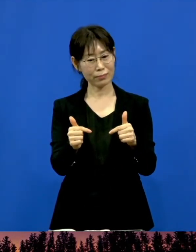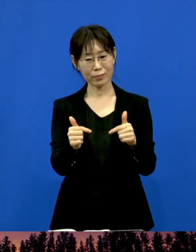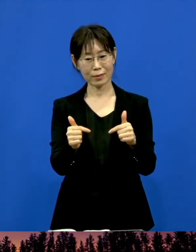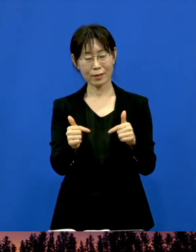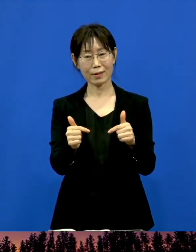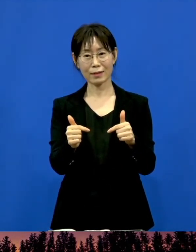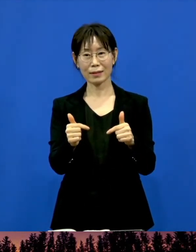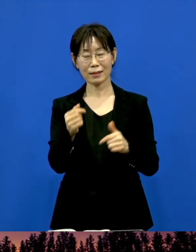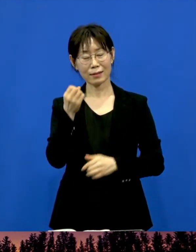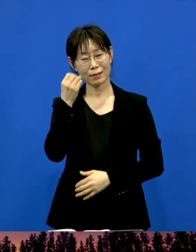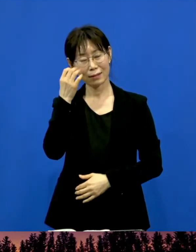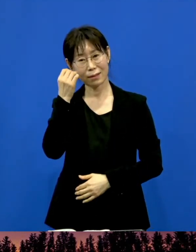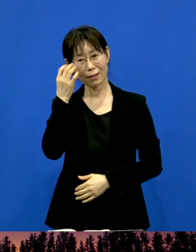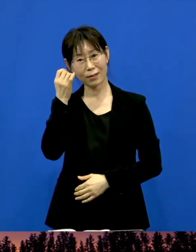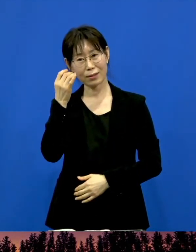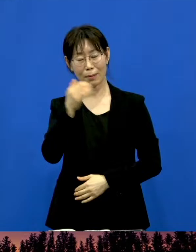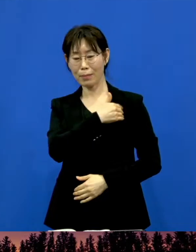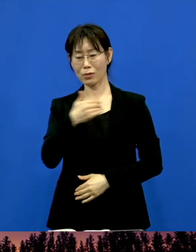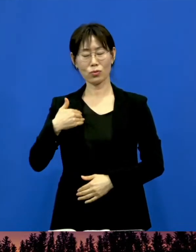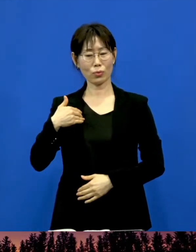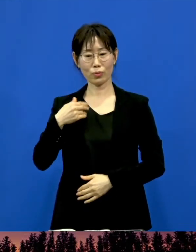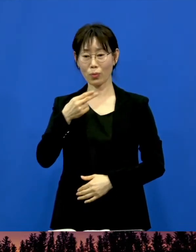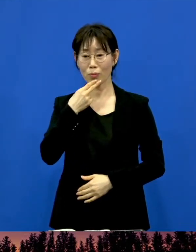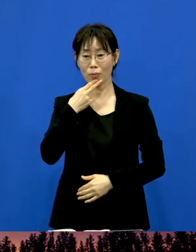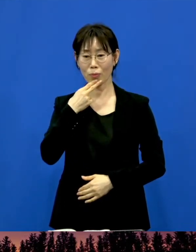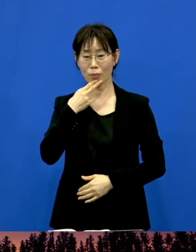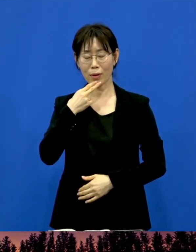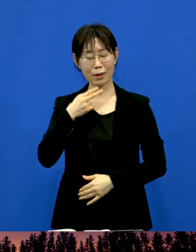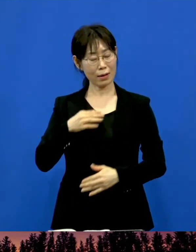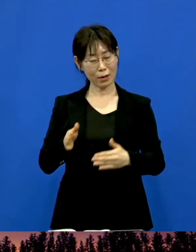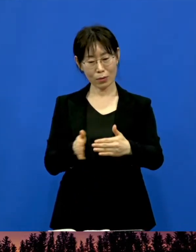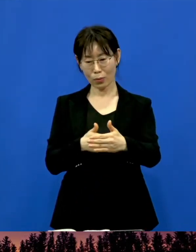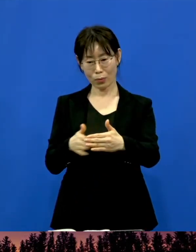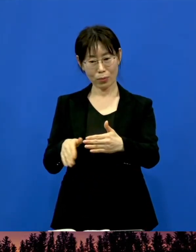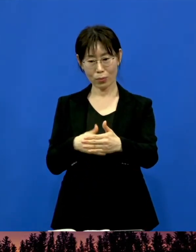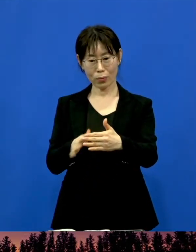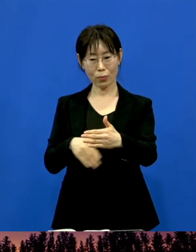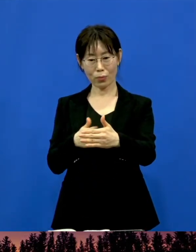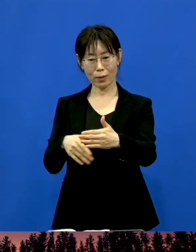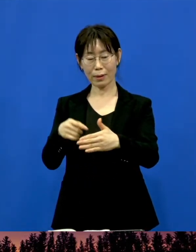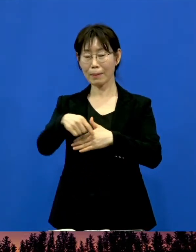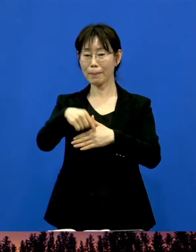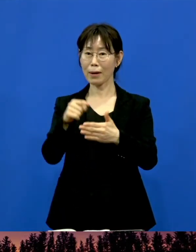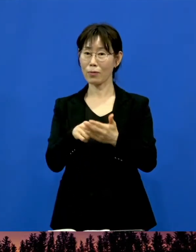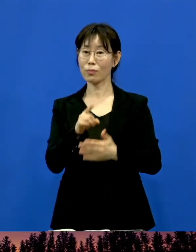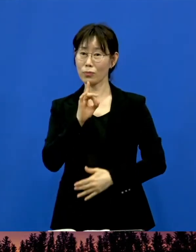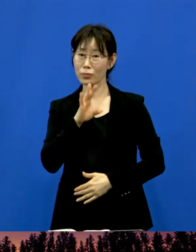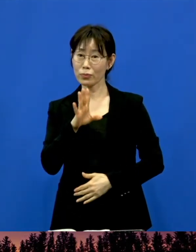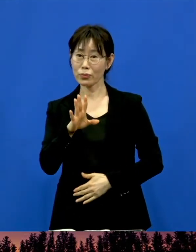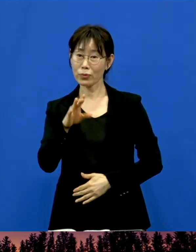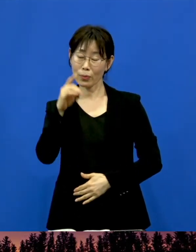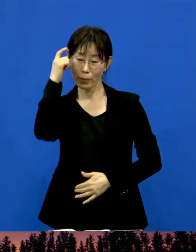왜 나는 여전히 만족하지 않고 뭔가 공허해지지?